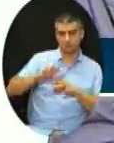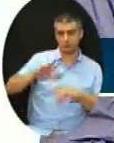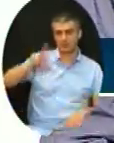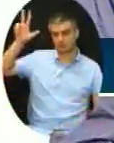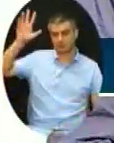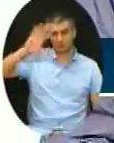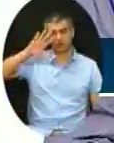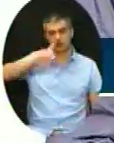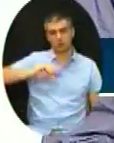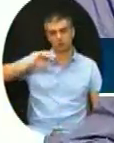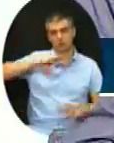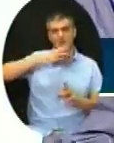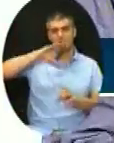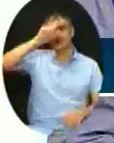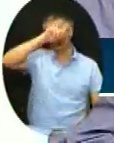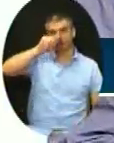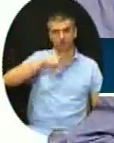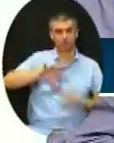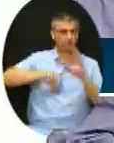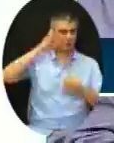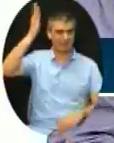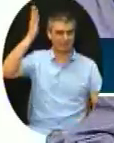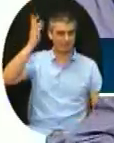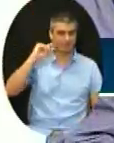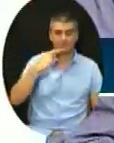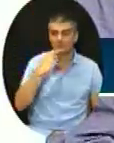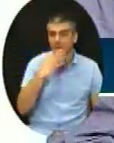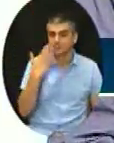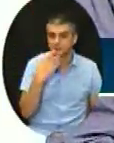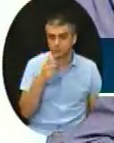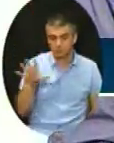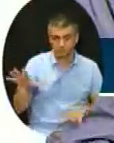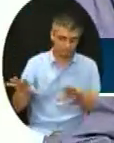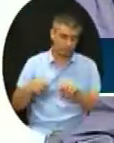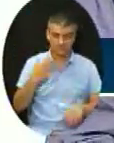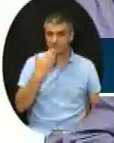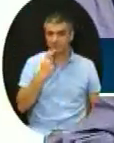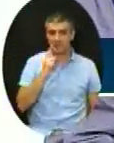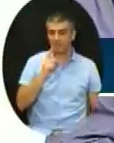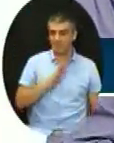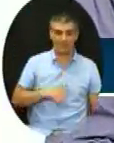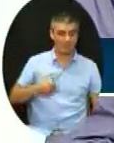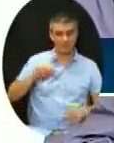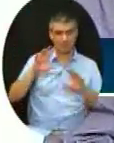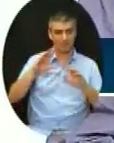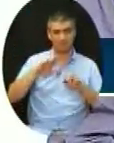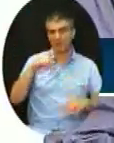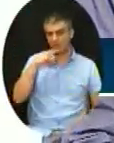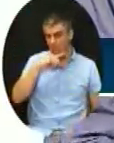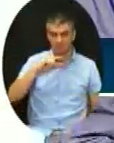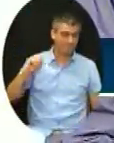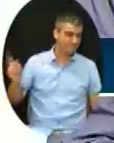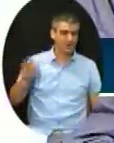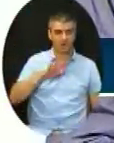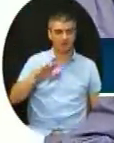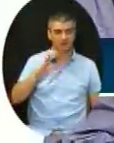הצפוני והשטח הדרומי של הגדה המערבית. ואני רוצה להזכיר דבר חשוב, מזרח ירושלים סופחה לישראל, אבל הגדה ואזור מעלה אדומים וכל